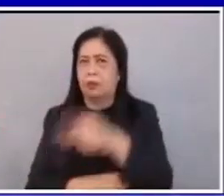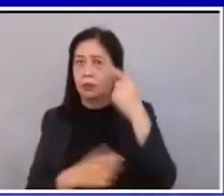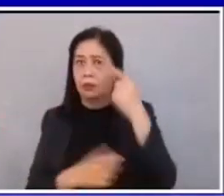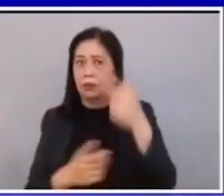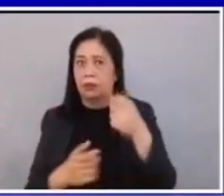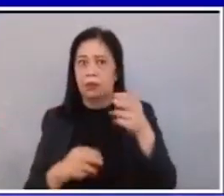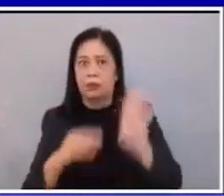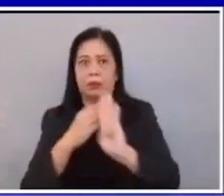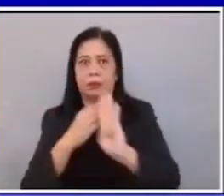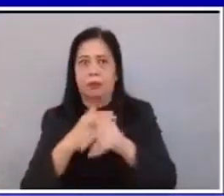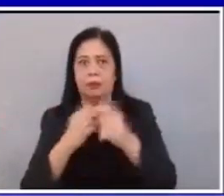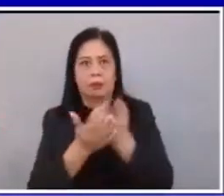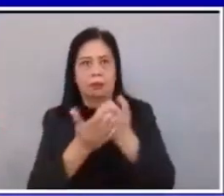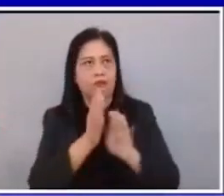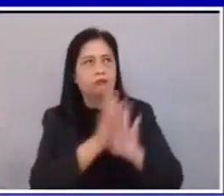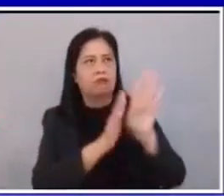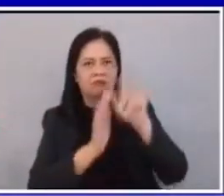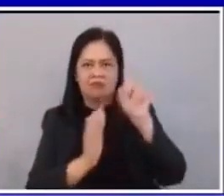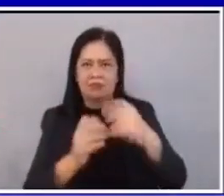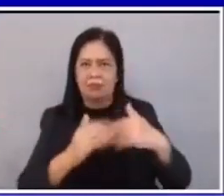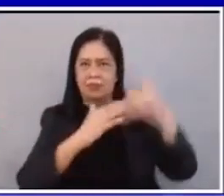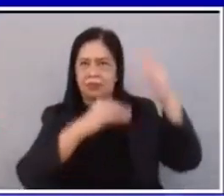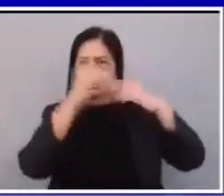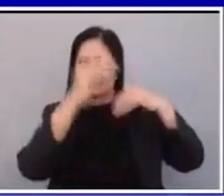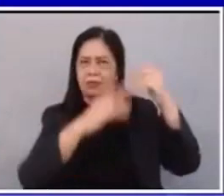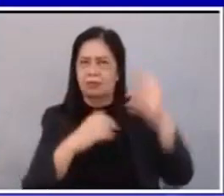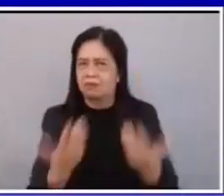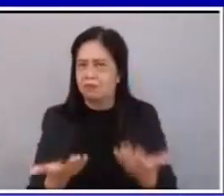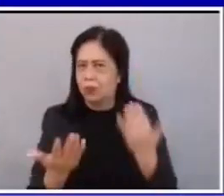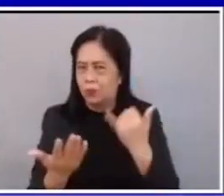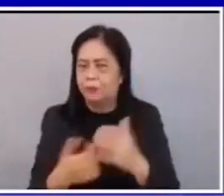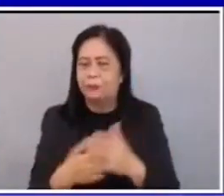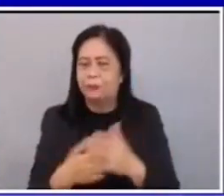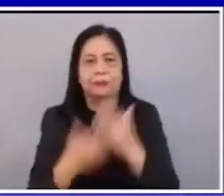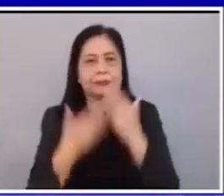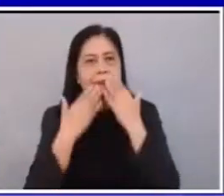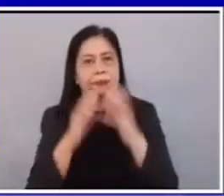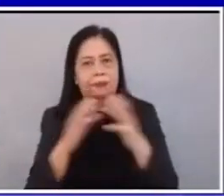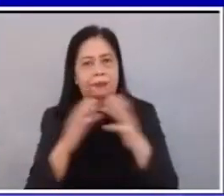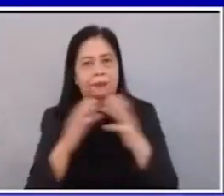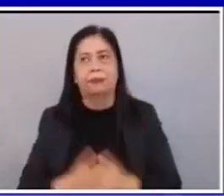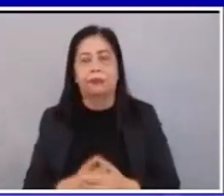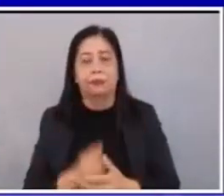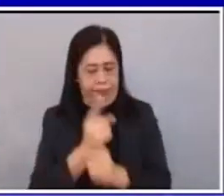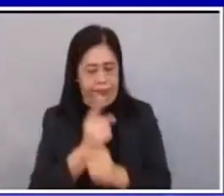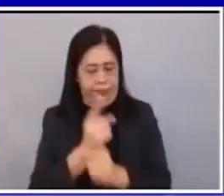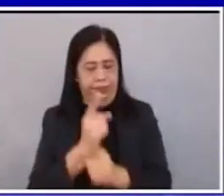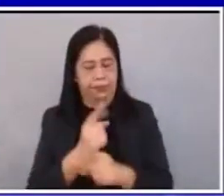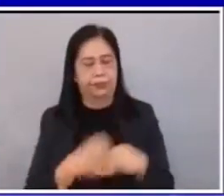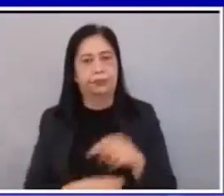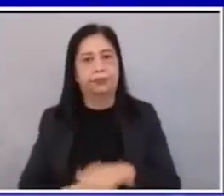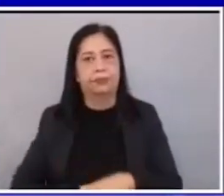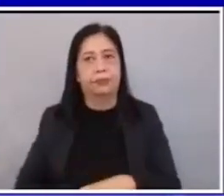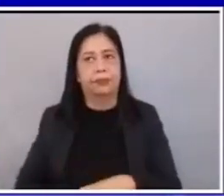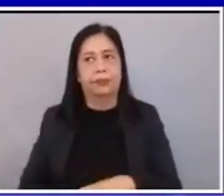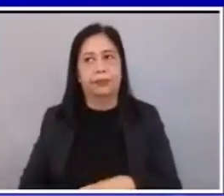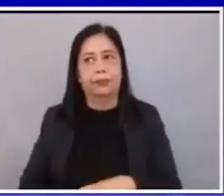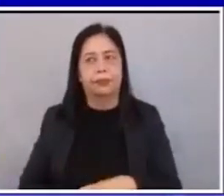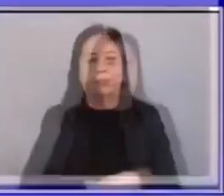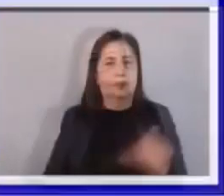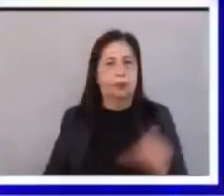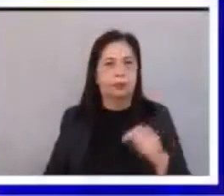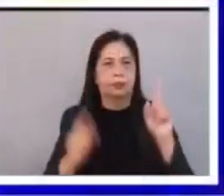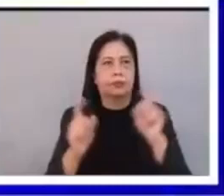na yung economic activity natin? Thank you. Thank you very much. Yung tama ka, no, yung talagang month on month, no,